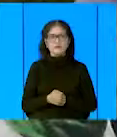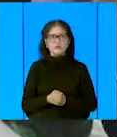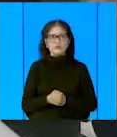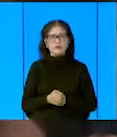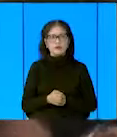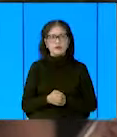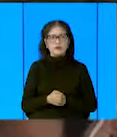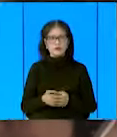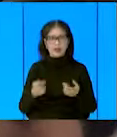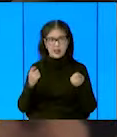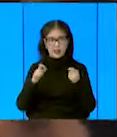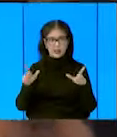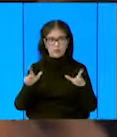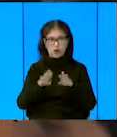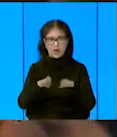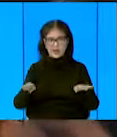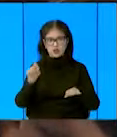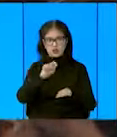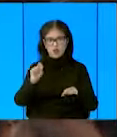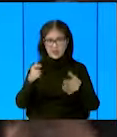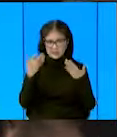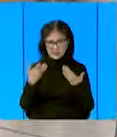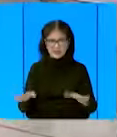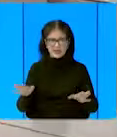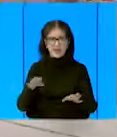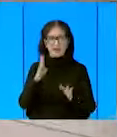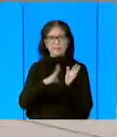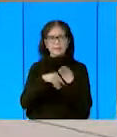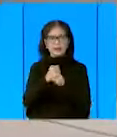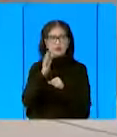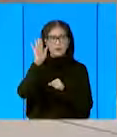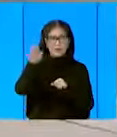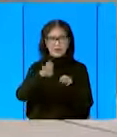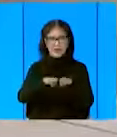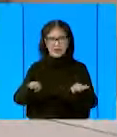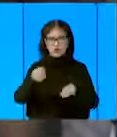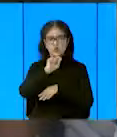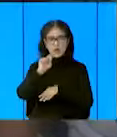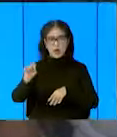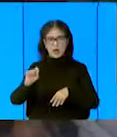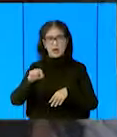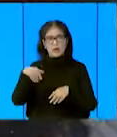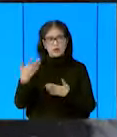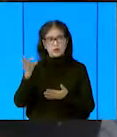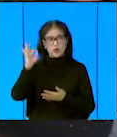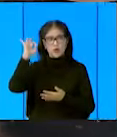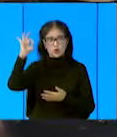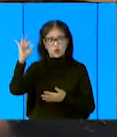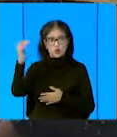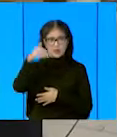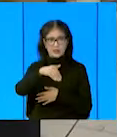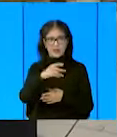Setelah menghabiskan libur kenaikan kelas, mulai minggu depan anak-anak kembali bersekolah. Sejumlah emak-emak menyerbu toko baju membeli baju seragam untuk